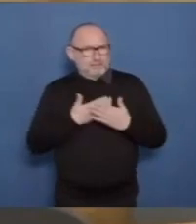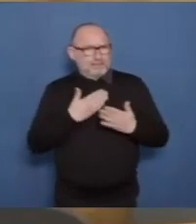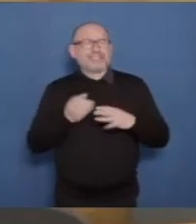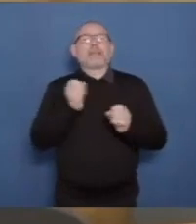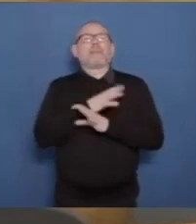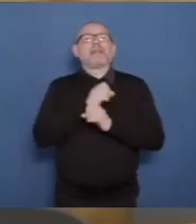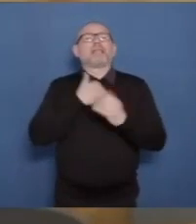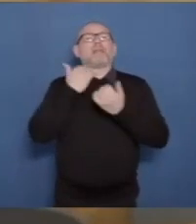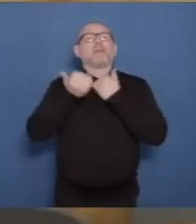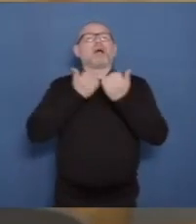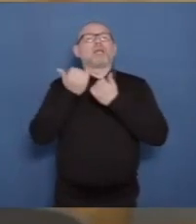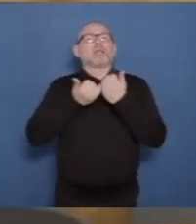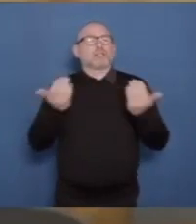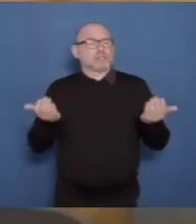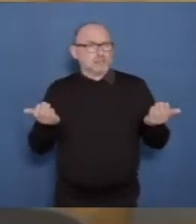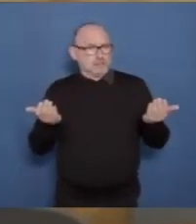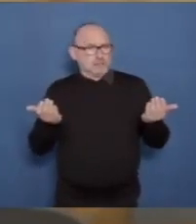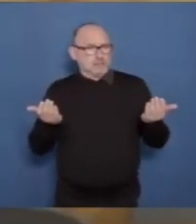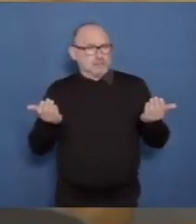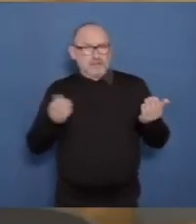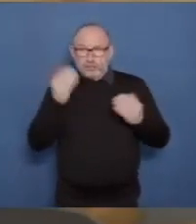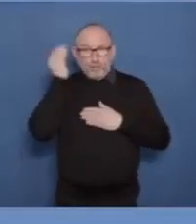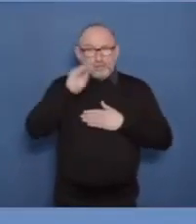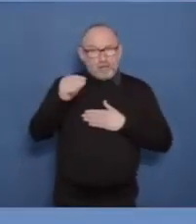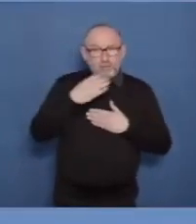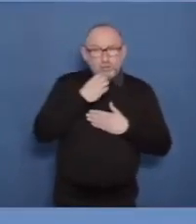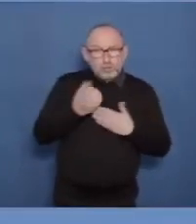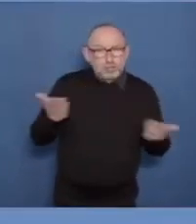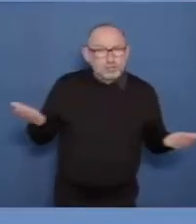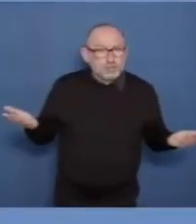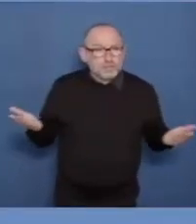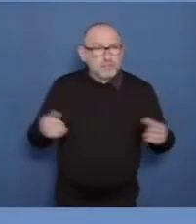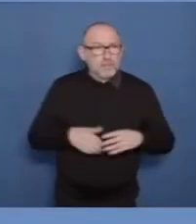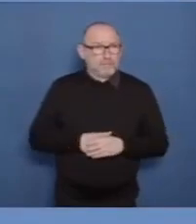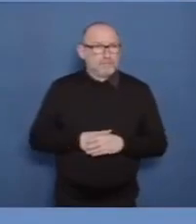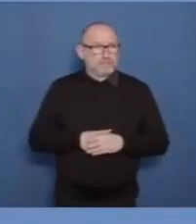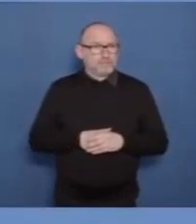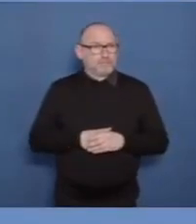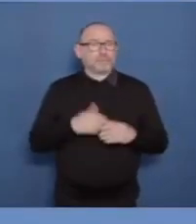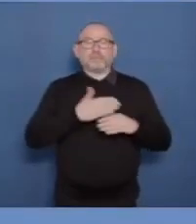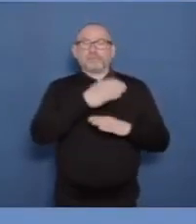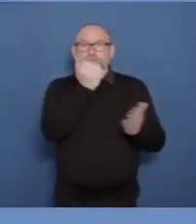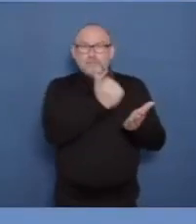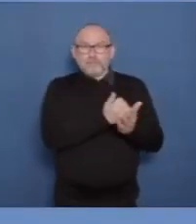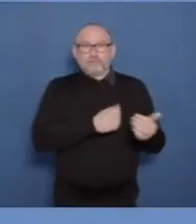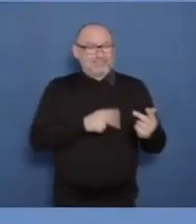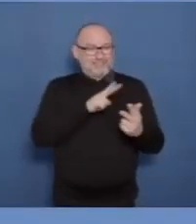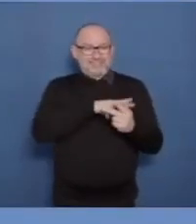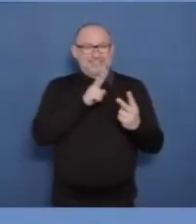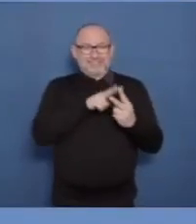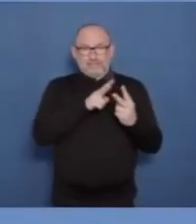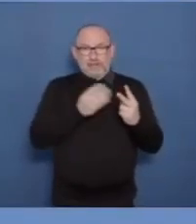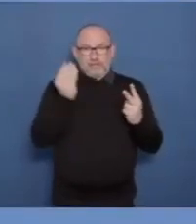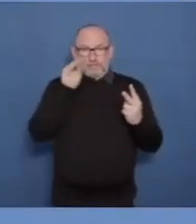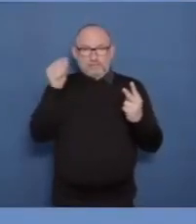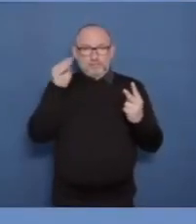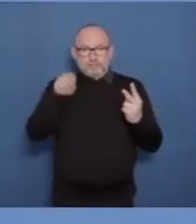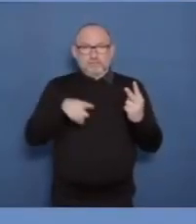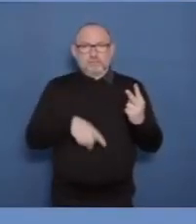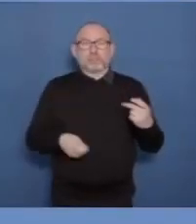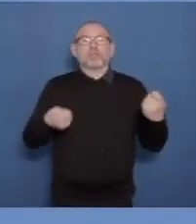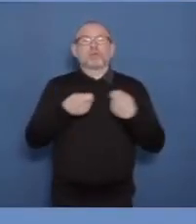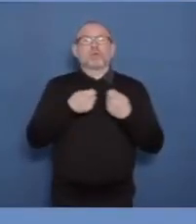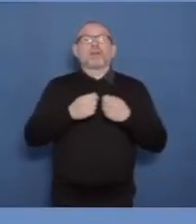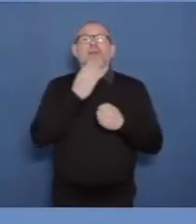Möchten Sie diese Medienberichte entsprechend kommentieren? Ja, vielleicht zwei Ergänzungen noch. Zum einen, was die Kontakte mit